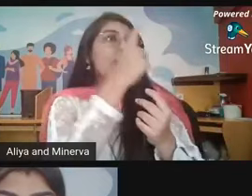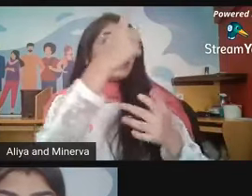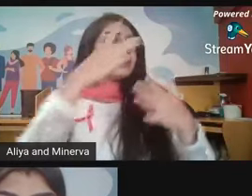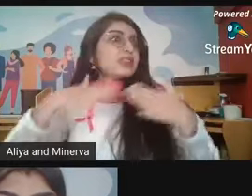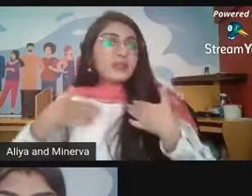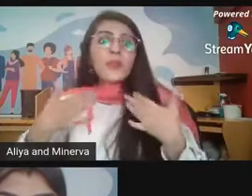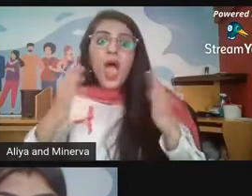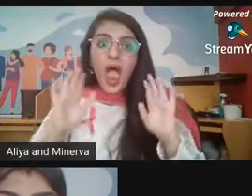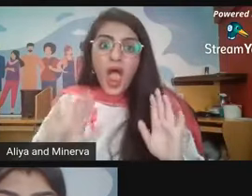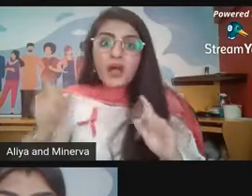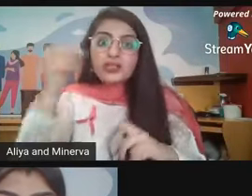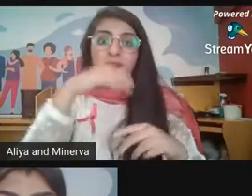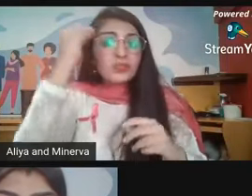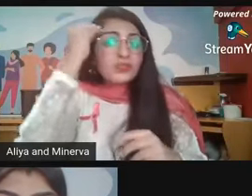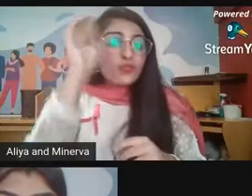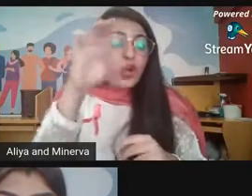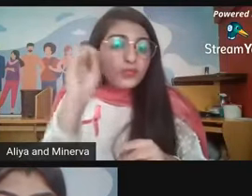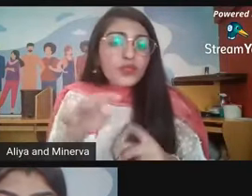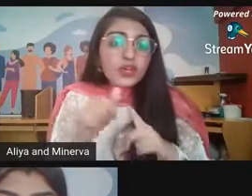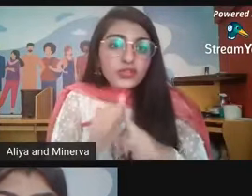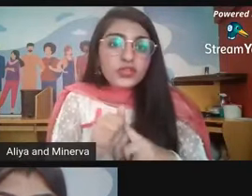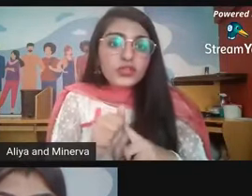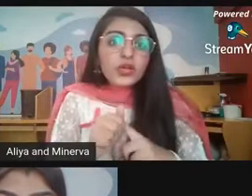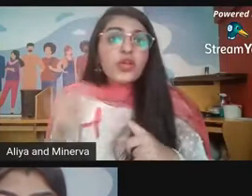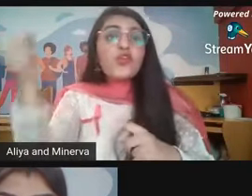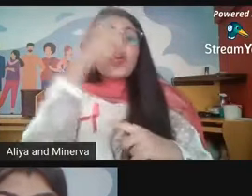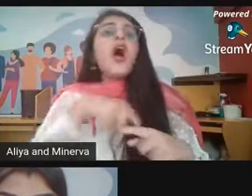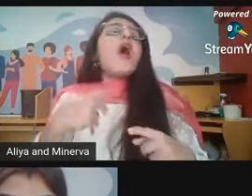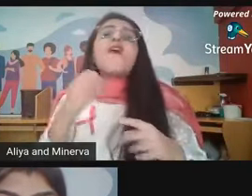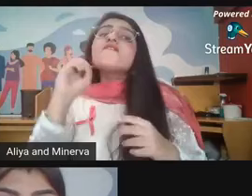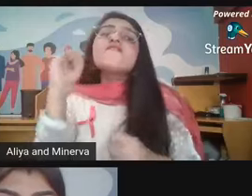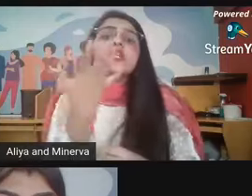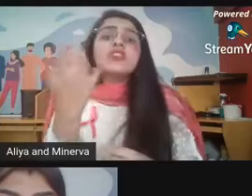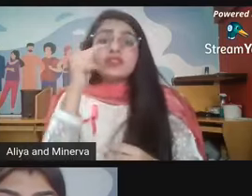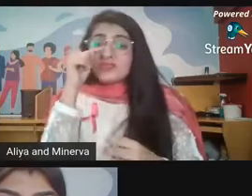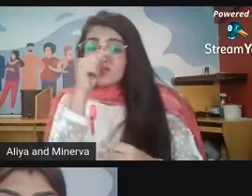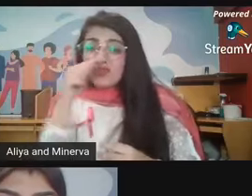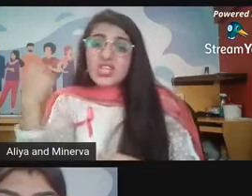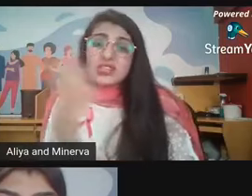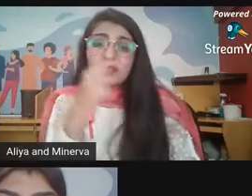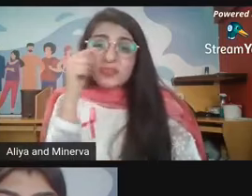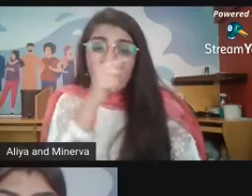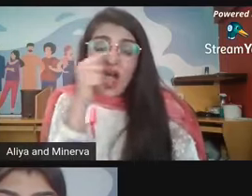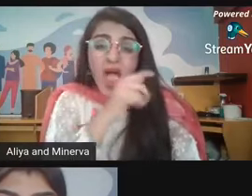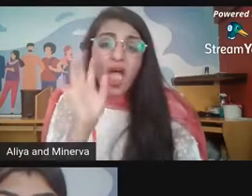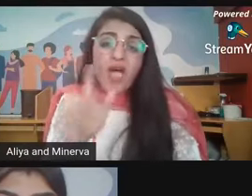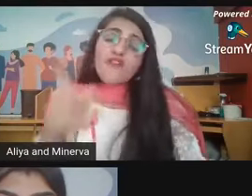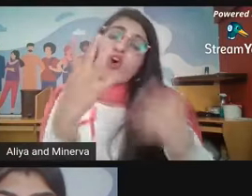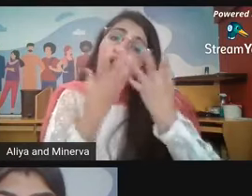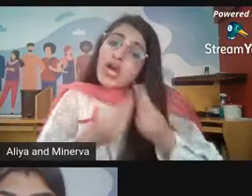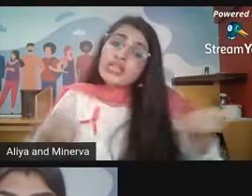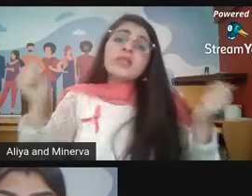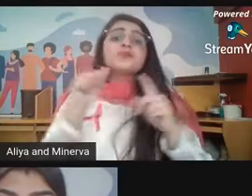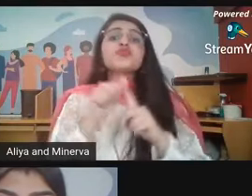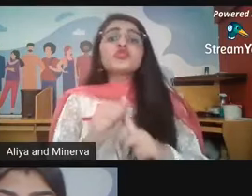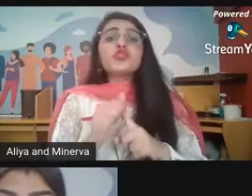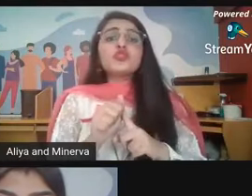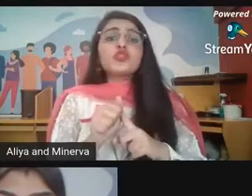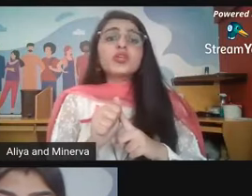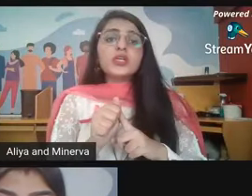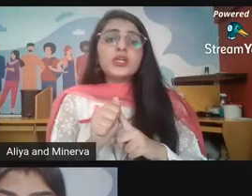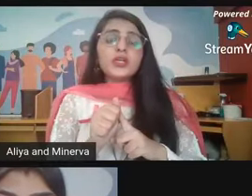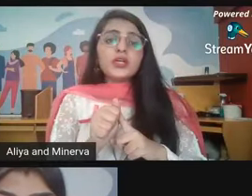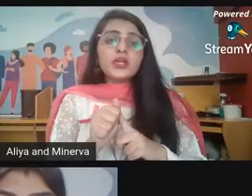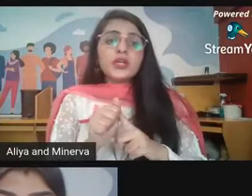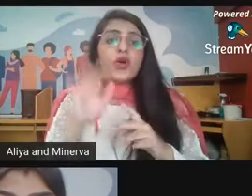ये तो हम मना ही इसीलिए रहे हैं कि हमारे आपस की जो हेजिटेंसी है इस बात को लेकर वो खत्म हो. और वी शुड टेक